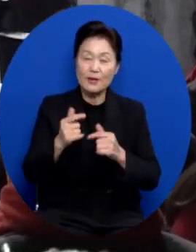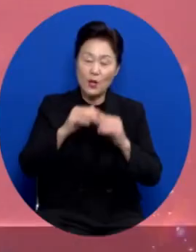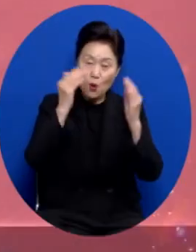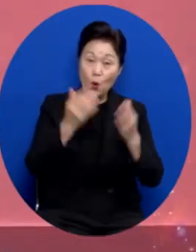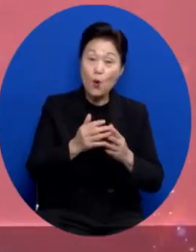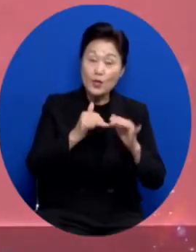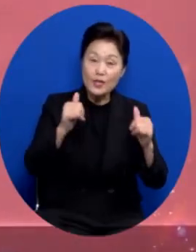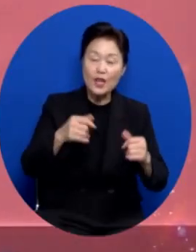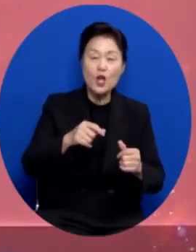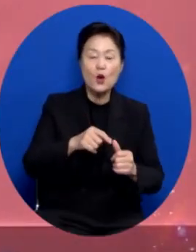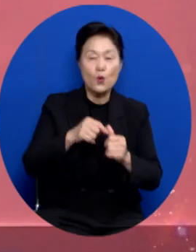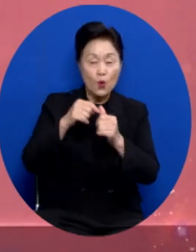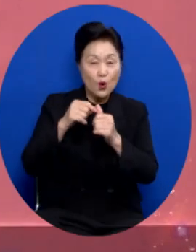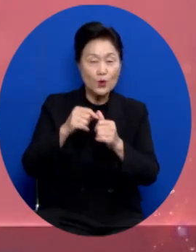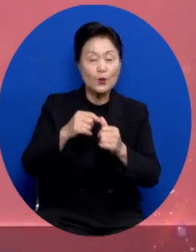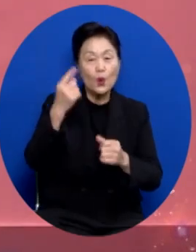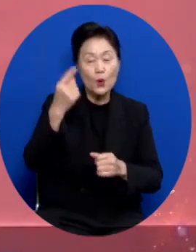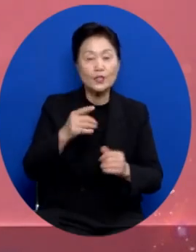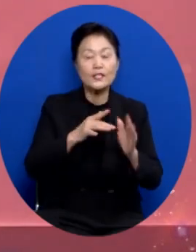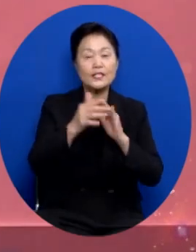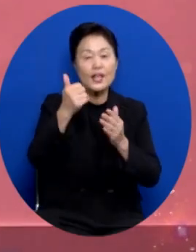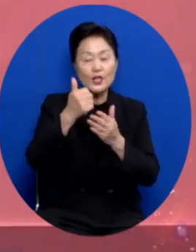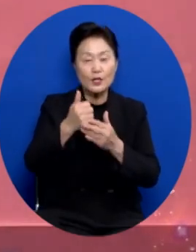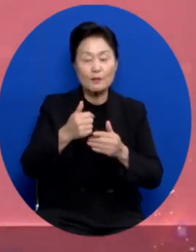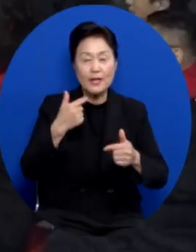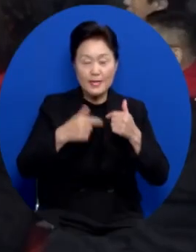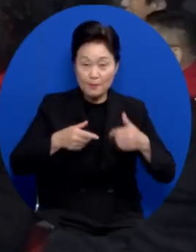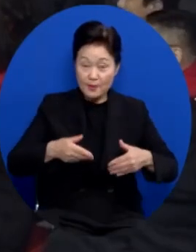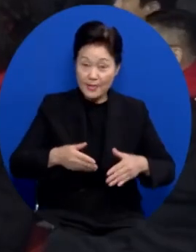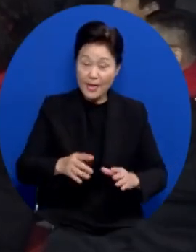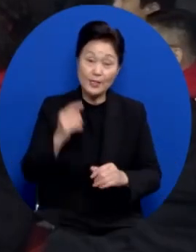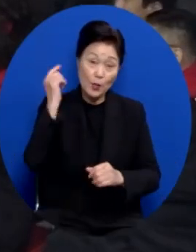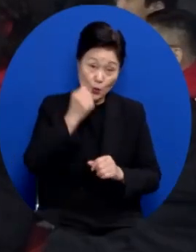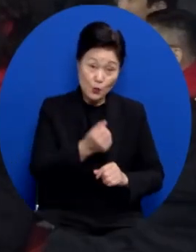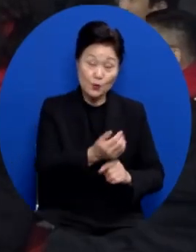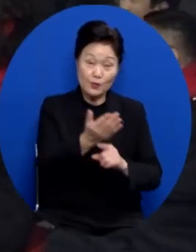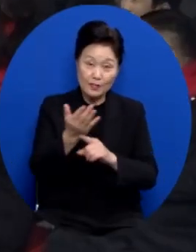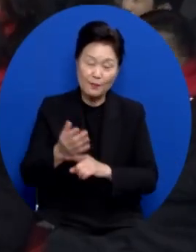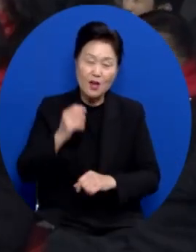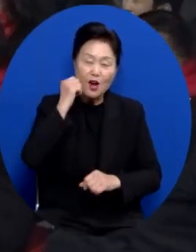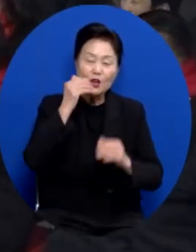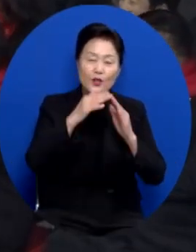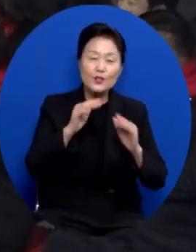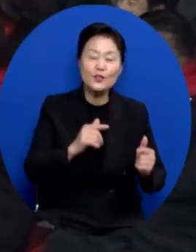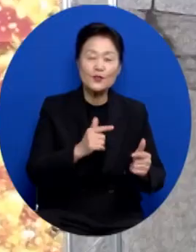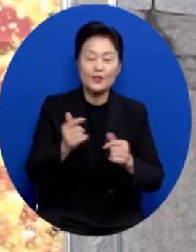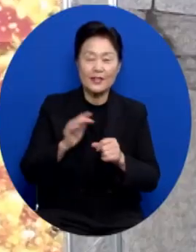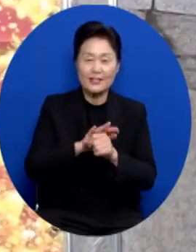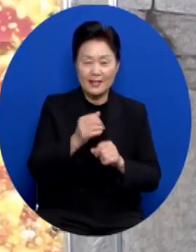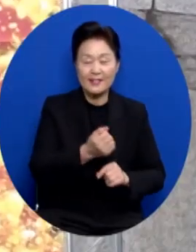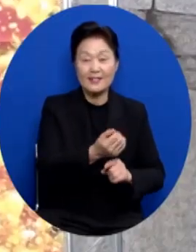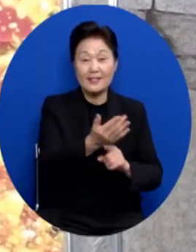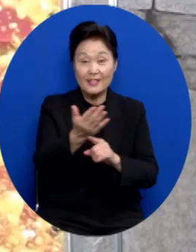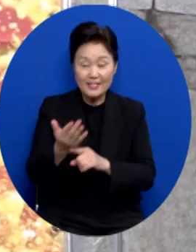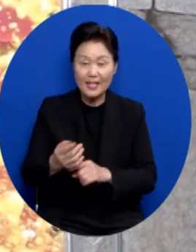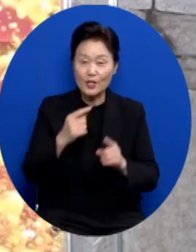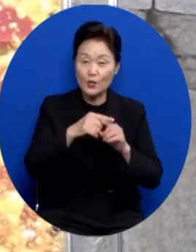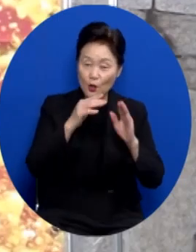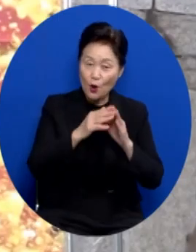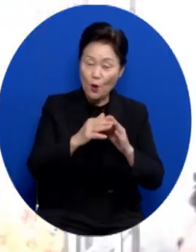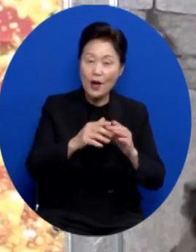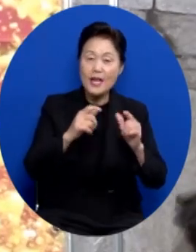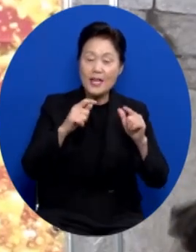구원의 빛 오신 예수님 탄생의 기쁜 소식을 전할뿐만 아니라 어려운 이웃들에게 사랑을 전하는 신길 교회와